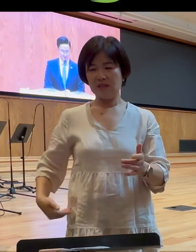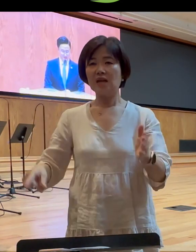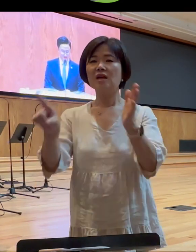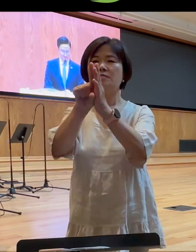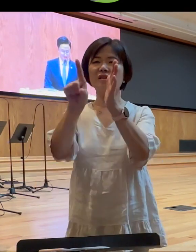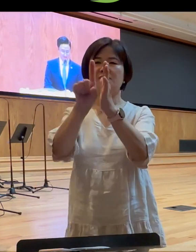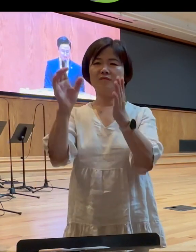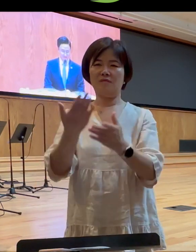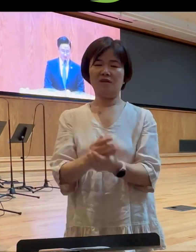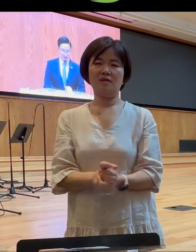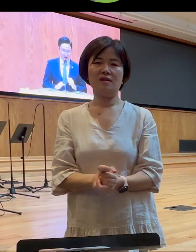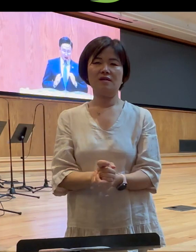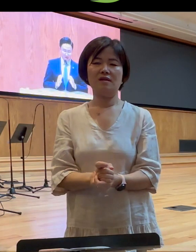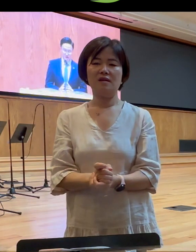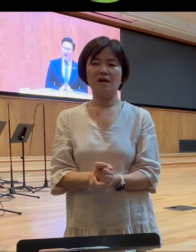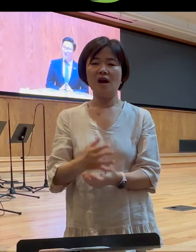믿음이었습니다.